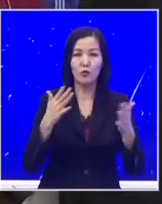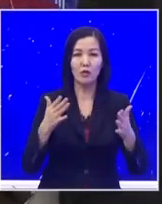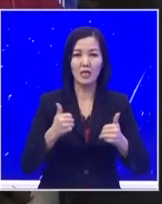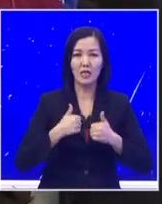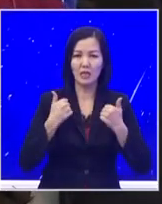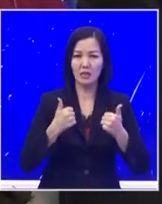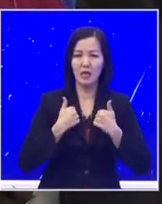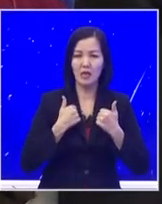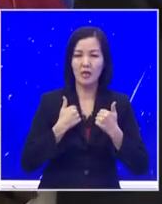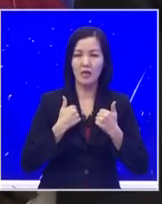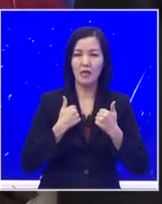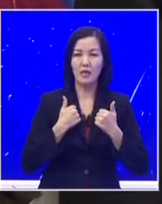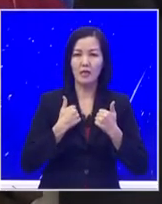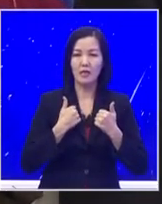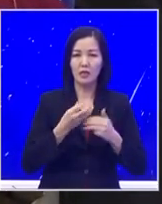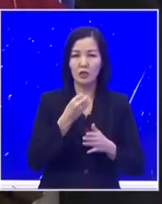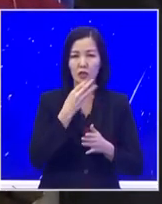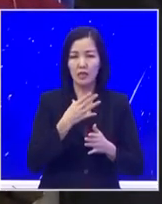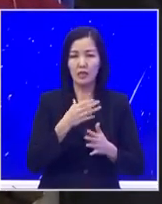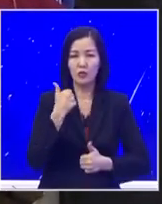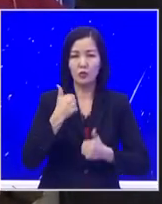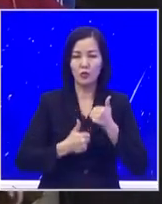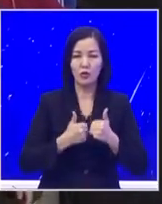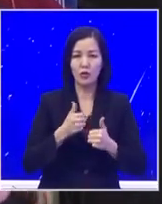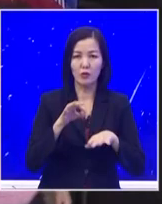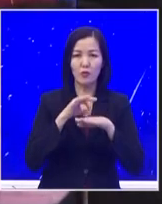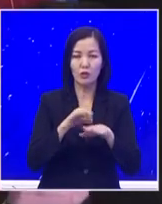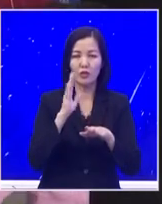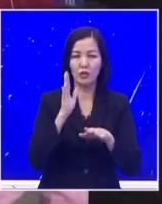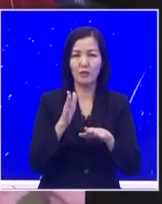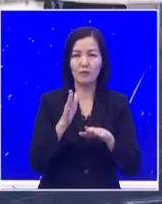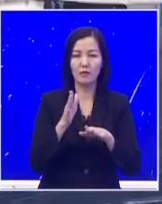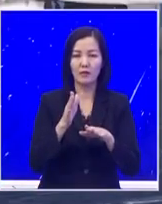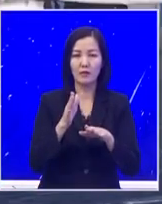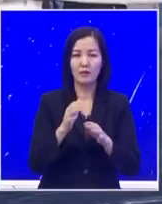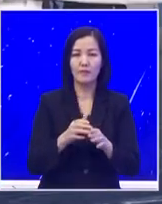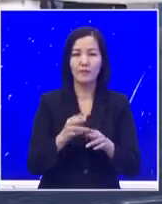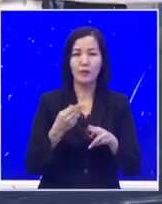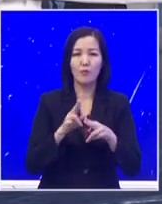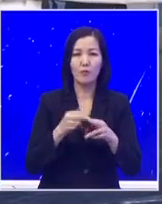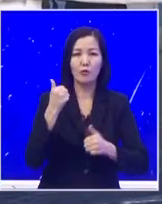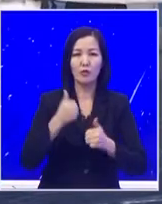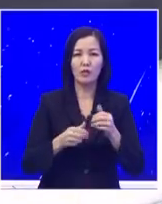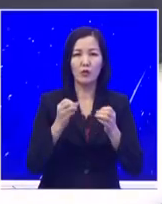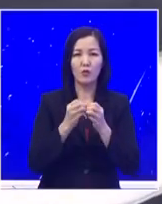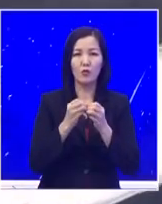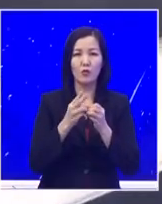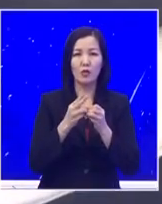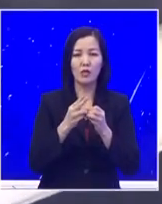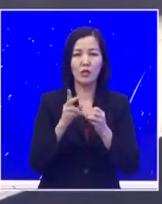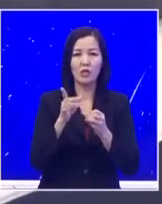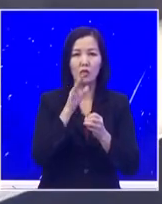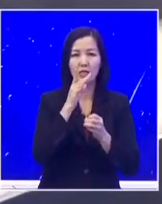балаларға үлгі болсын, жақсы турнирлер осылай, жақсы балалар өседі. Бұл жарыста 10 мен 12 жас аралығындағы